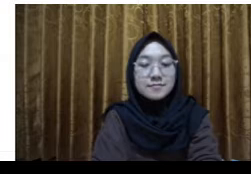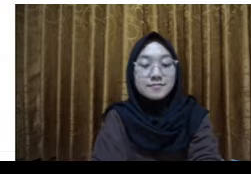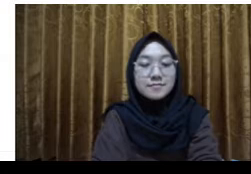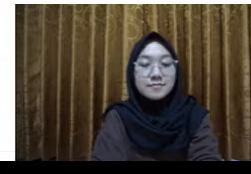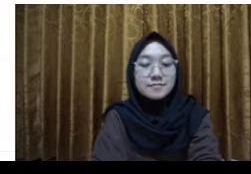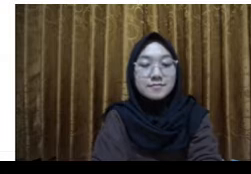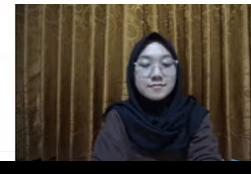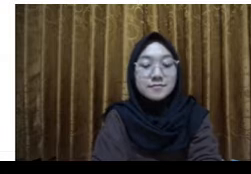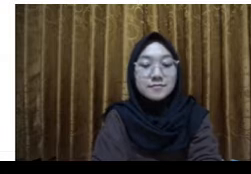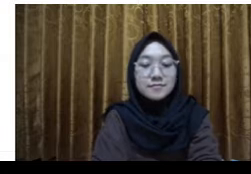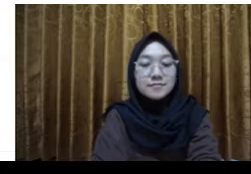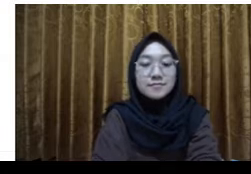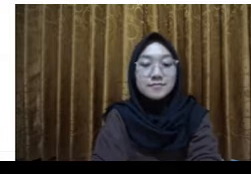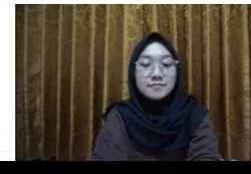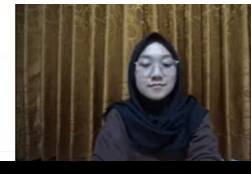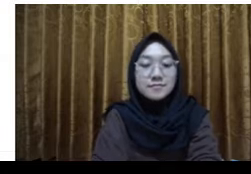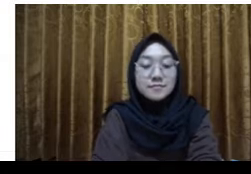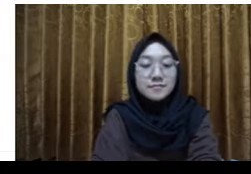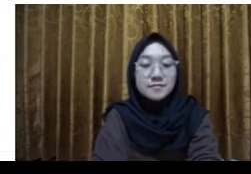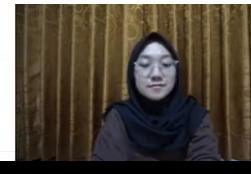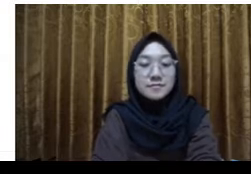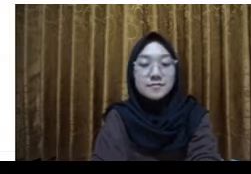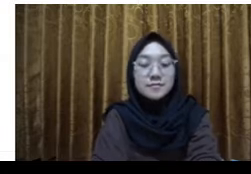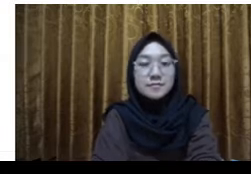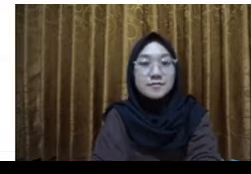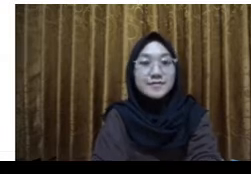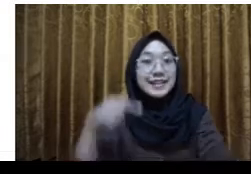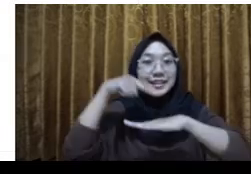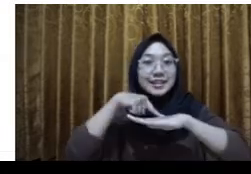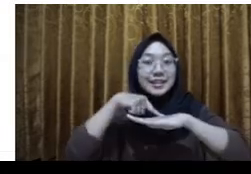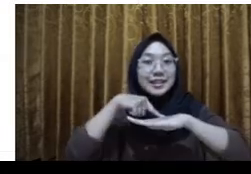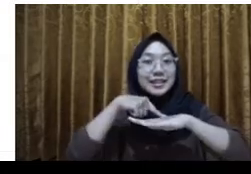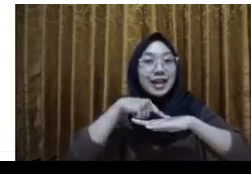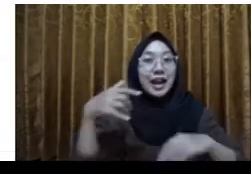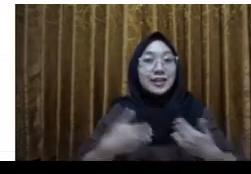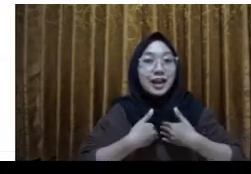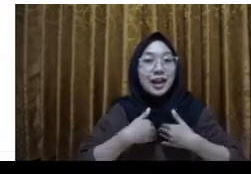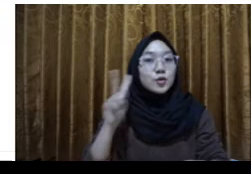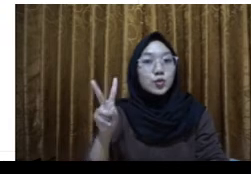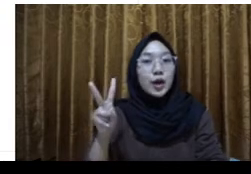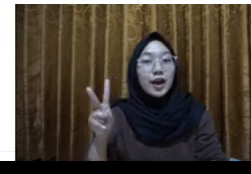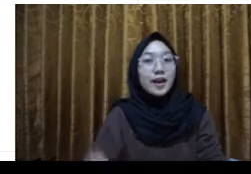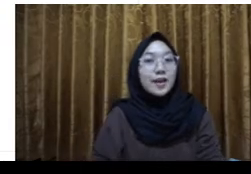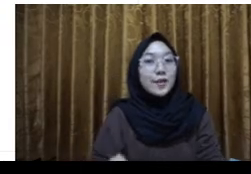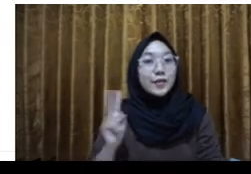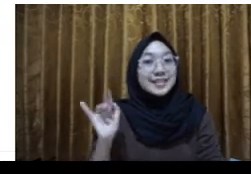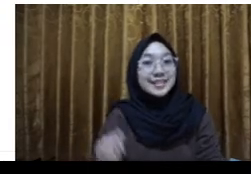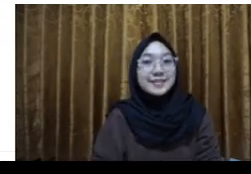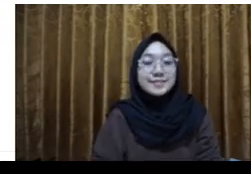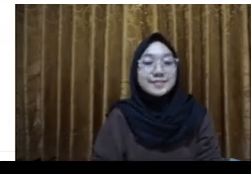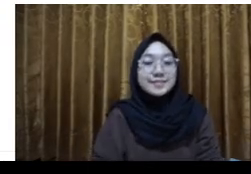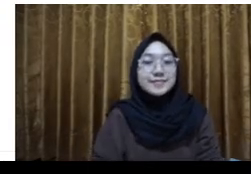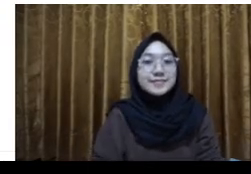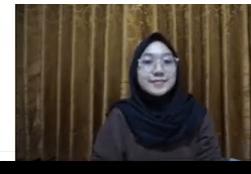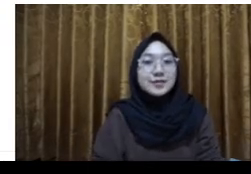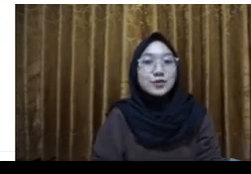piratecity.net.zip 2 of 2. Nah, ini yang saya nampaknya punya dua versi ya, yang 12 dan 14. Dipastikan teman-teman sudah mendownload